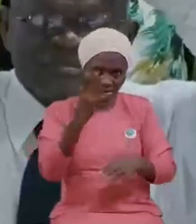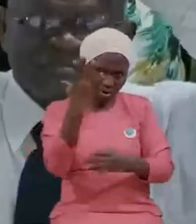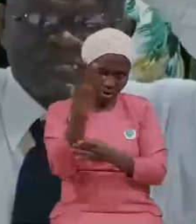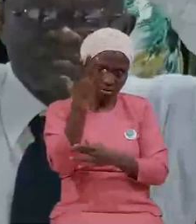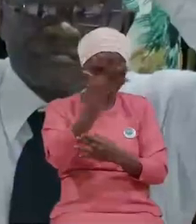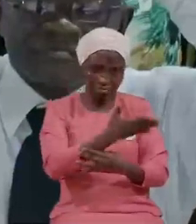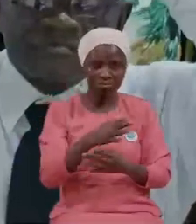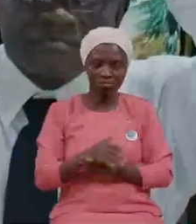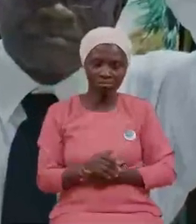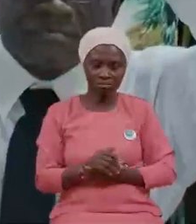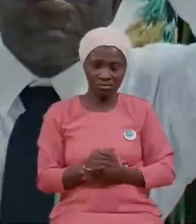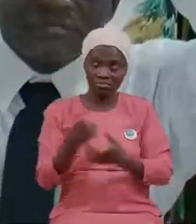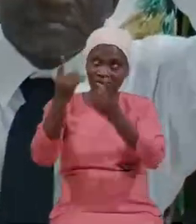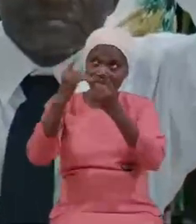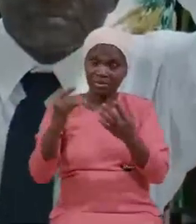Au dernier, amen.